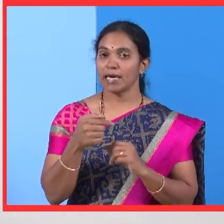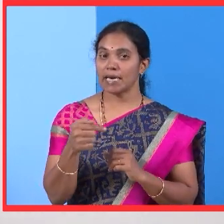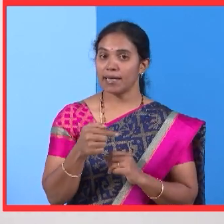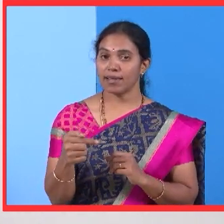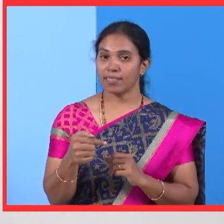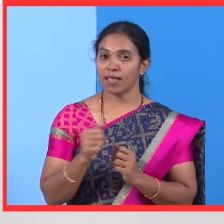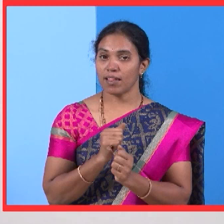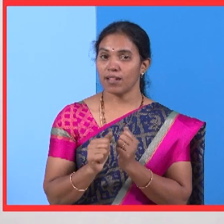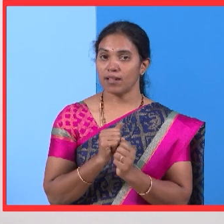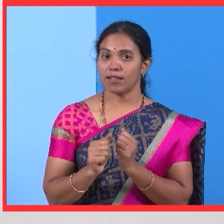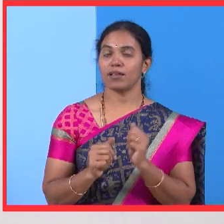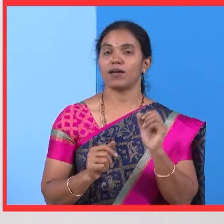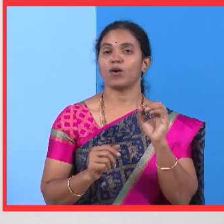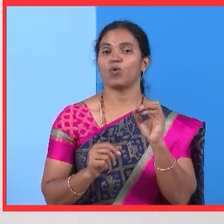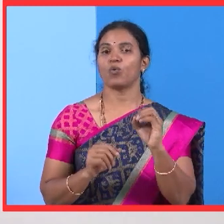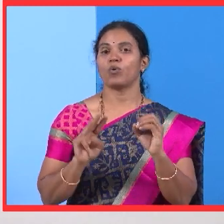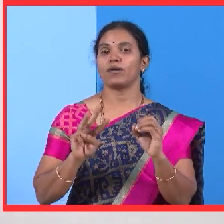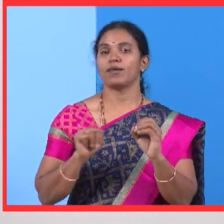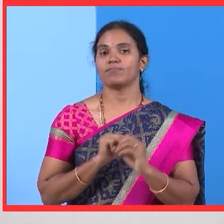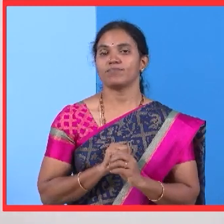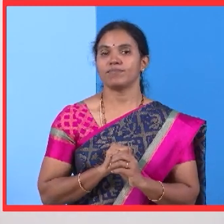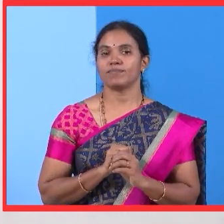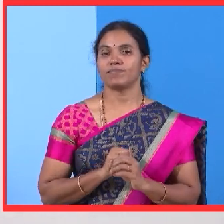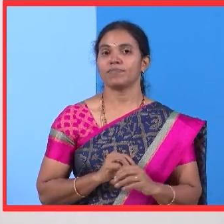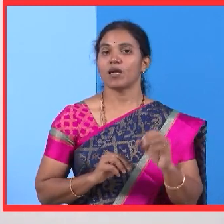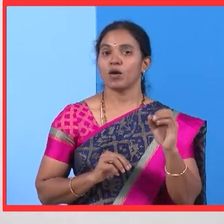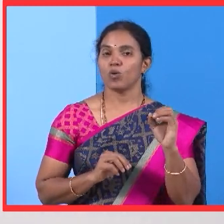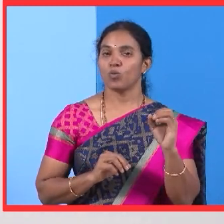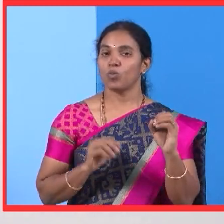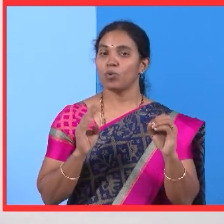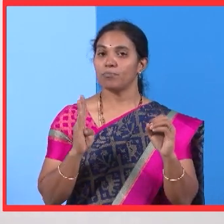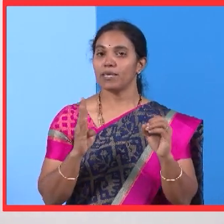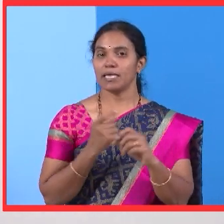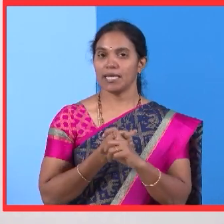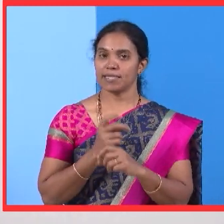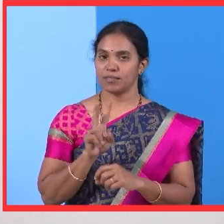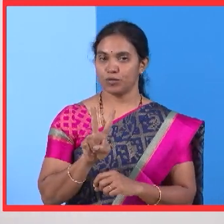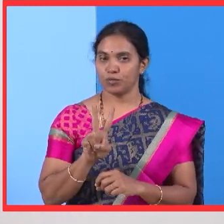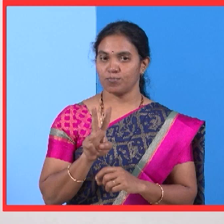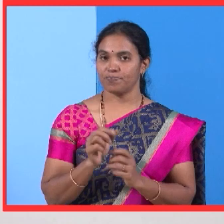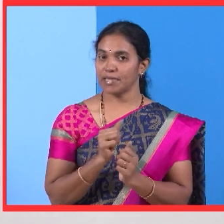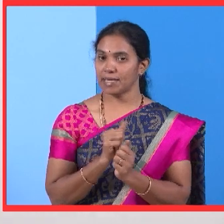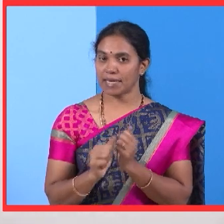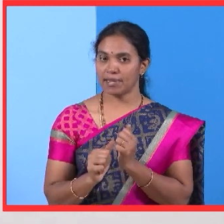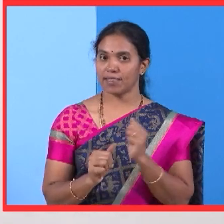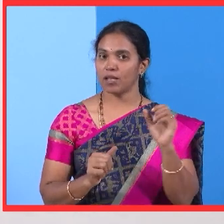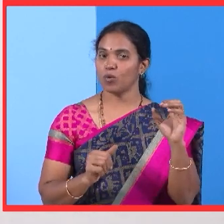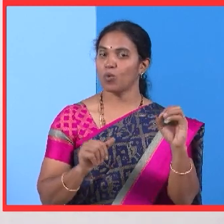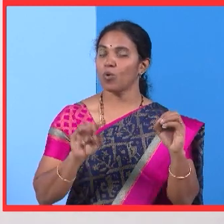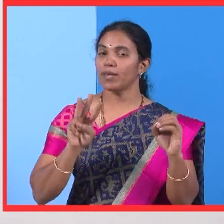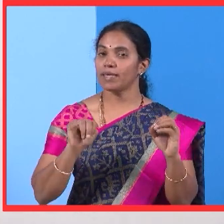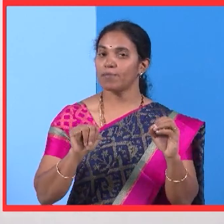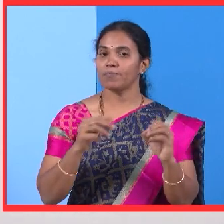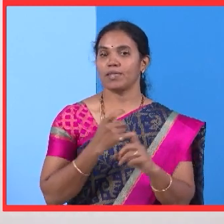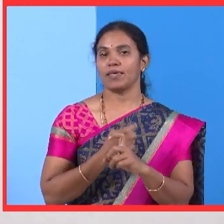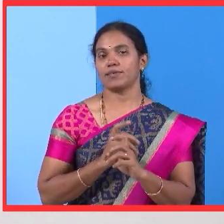மைனஸ் ஓஎம், ஓபியினுடைய தொலைவு எக்ஸ் டூ, ஓஎம்னுடைய தொலைவு எக்ஸ், எக்ஸ் டூ